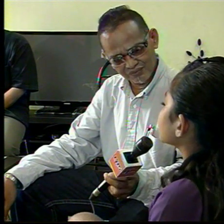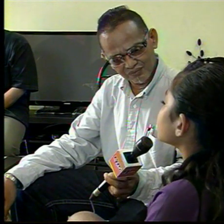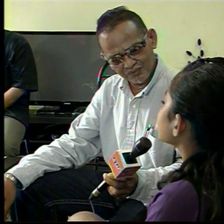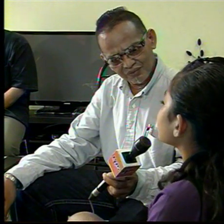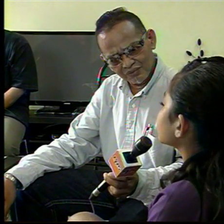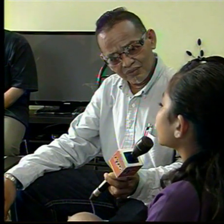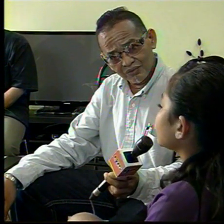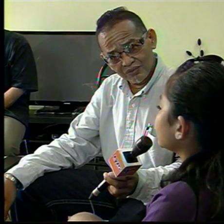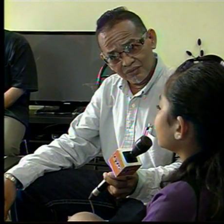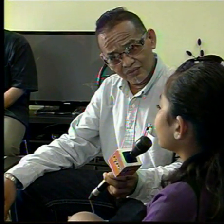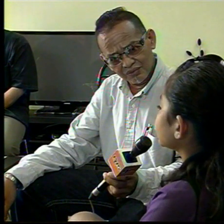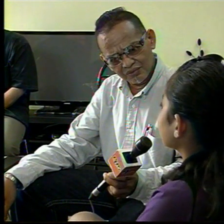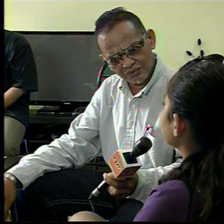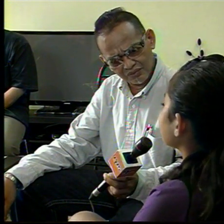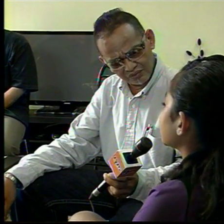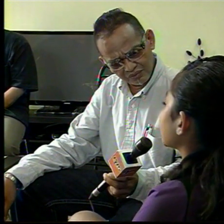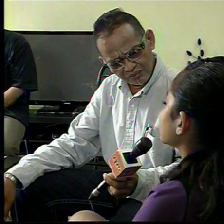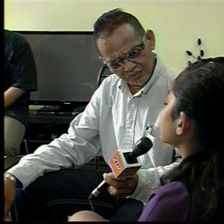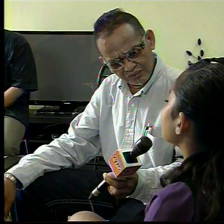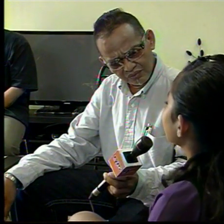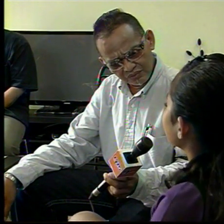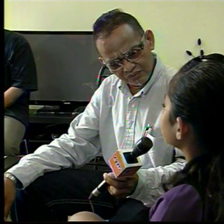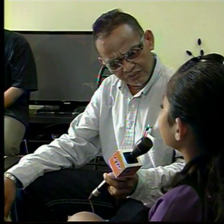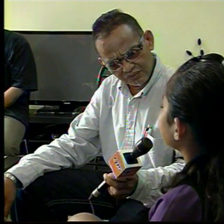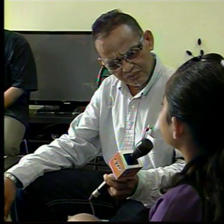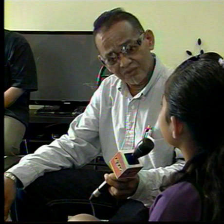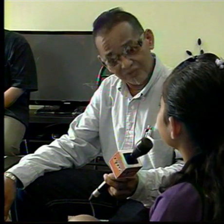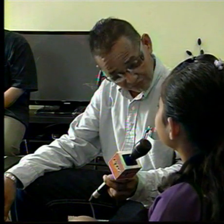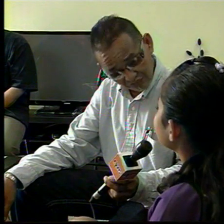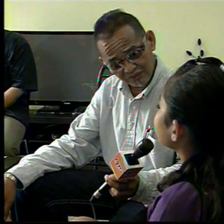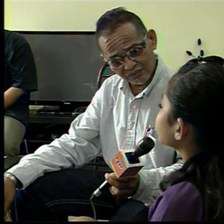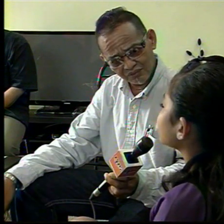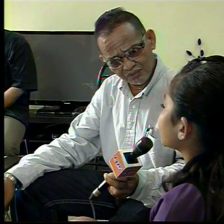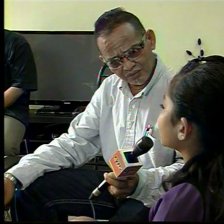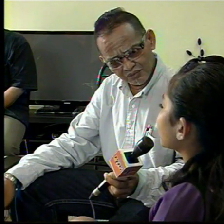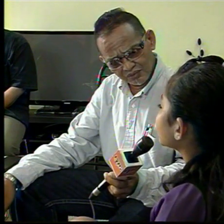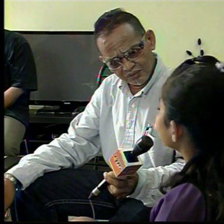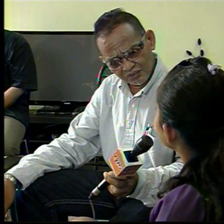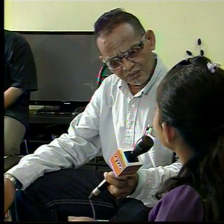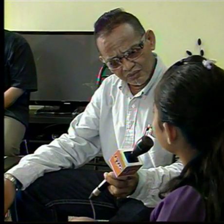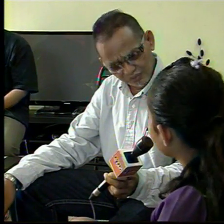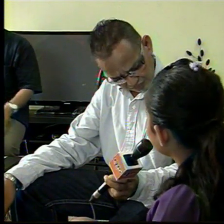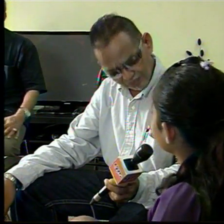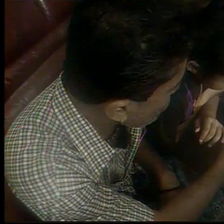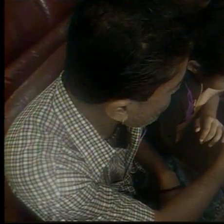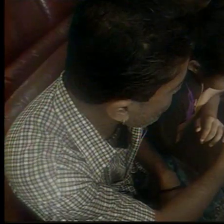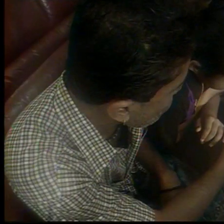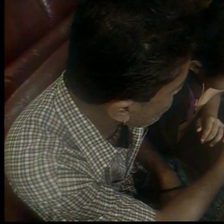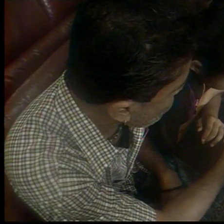Lepas tu dia pun bawa saya pergi lah satu tempat. Saya kata, abang nak bawa saya pergi mana? Lepas tu dia kata, adalah satu tempat.